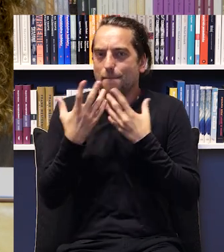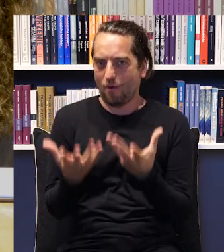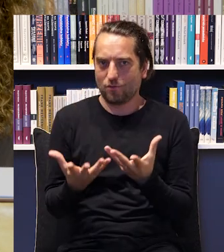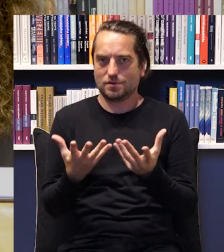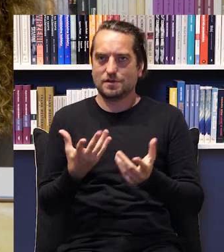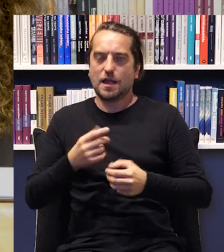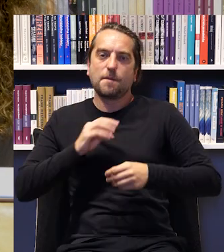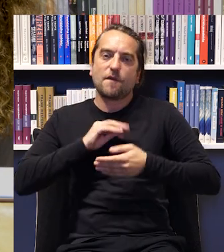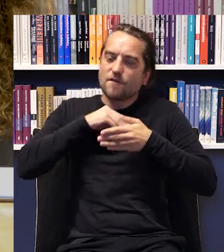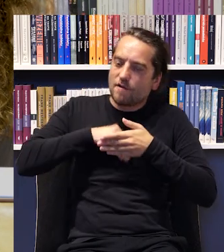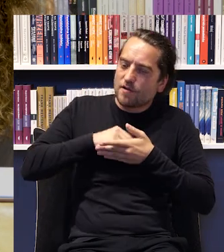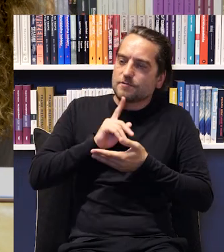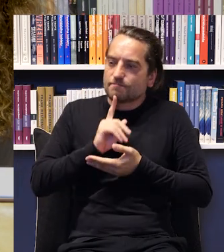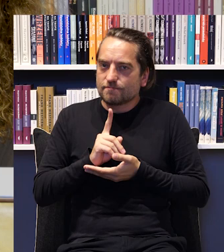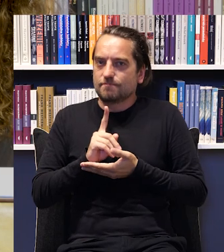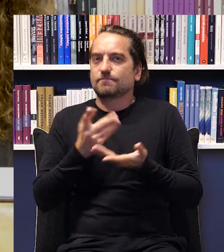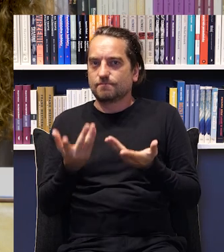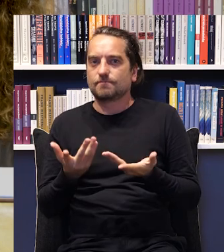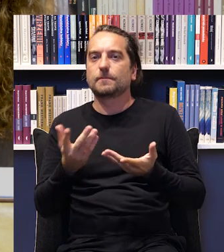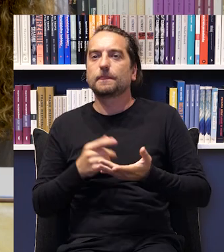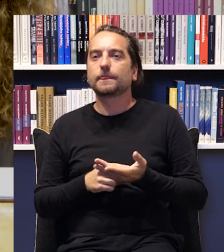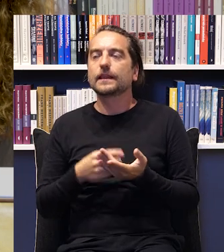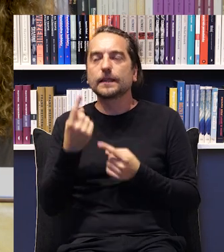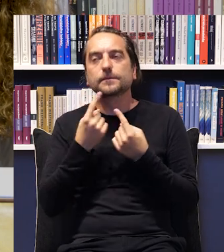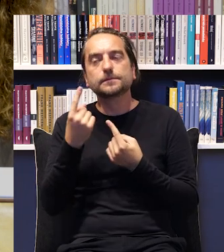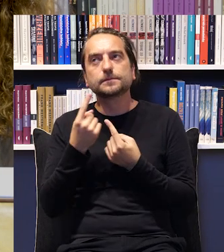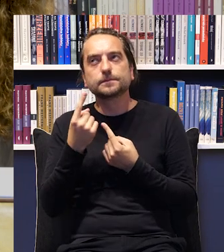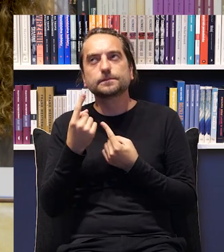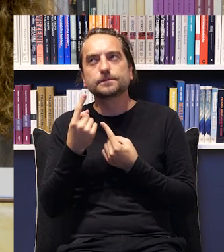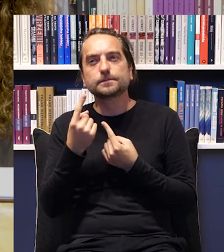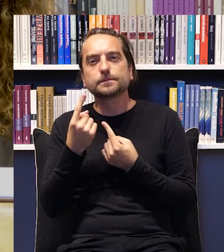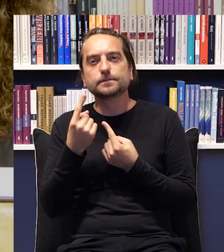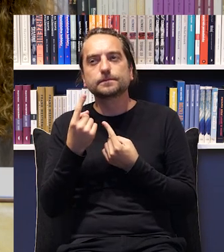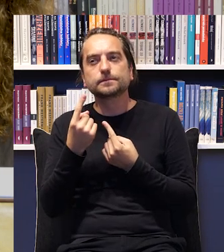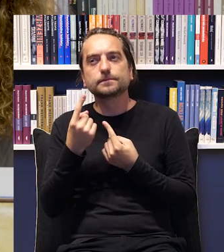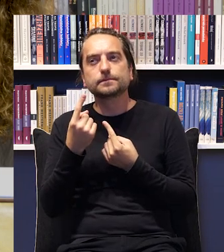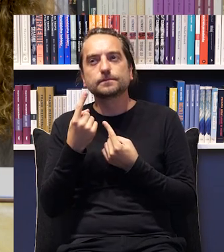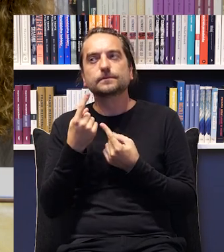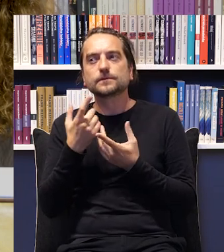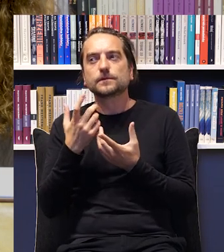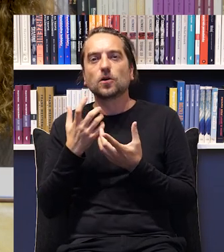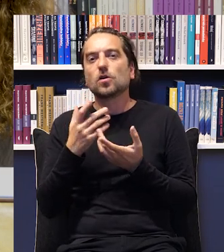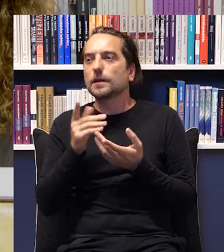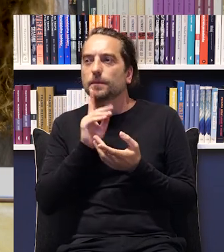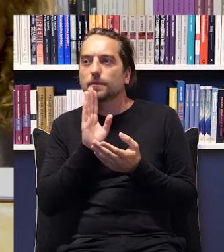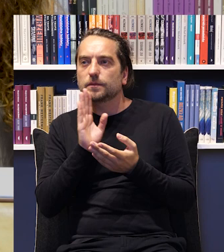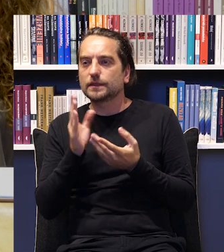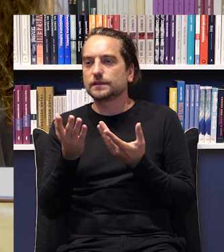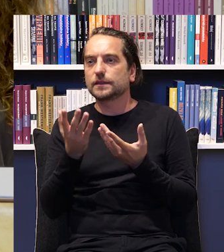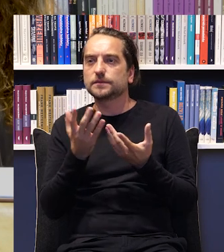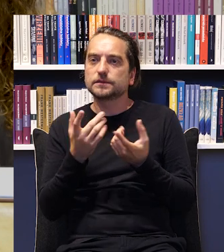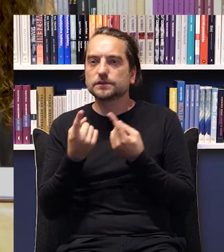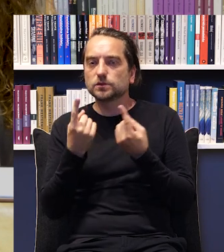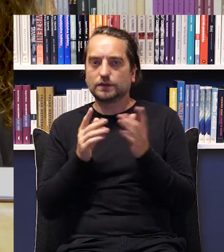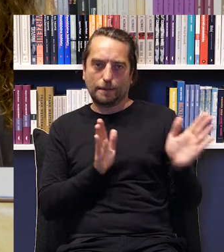prawdami. To oddzielenie znowu, prawda? Tak, tylko wydaje mi się, natomiast właśnie cały czas jest w tym trybie performerskim trochę